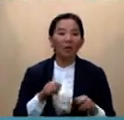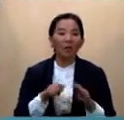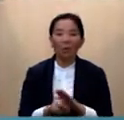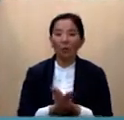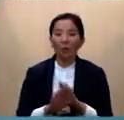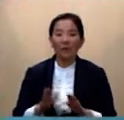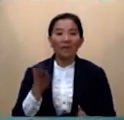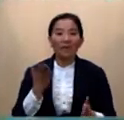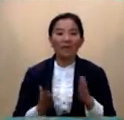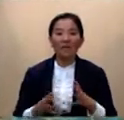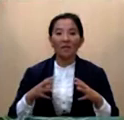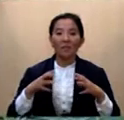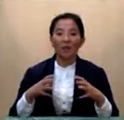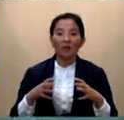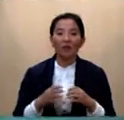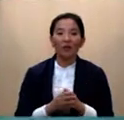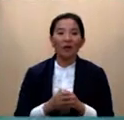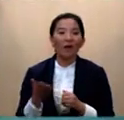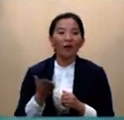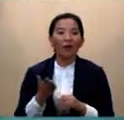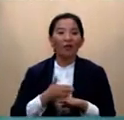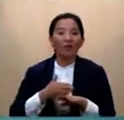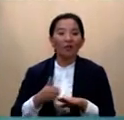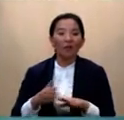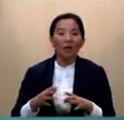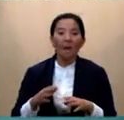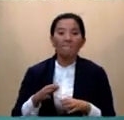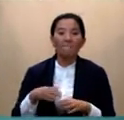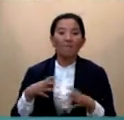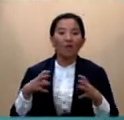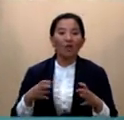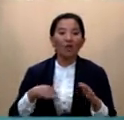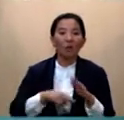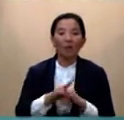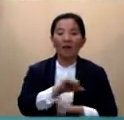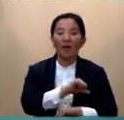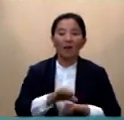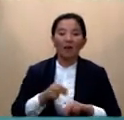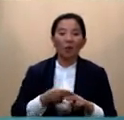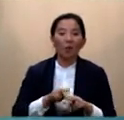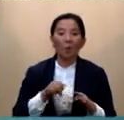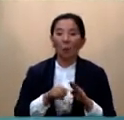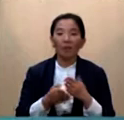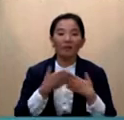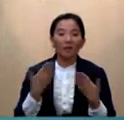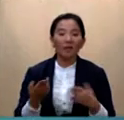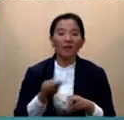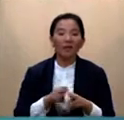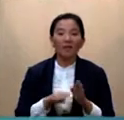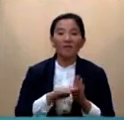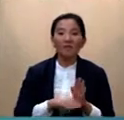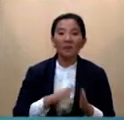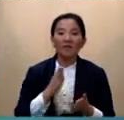даже если мячик какая-то часть битья идет на линии голы нету я система